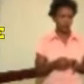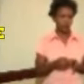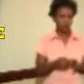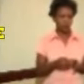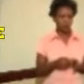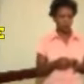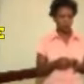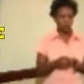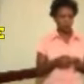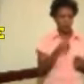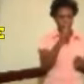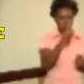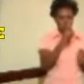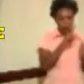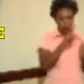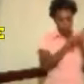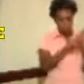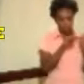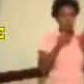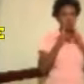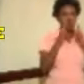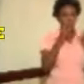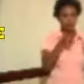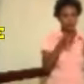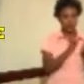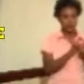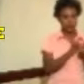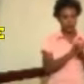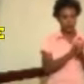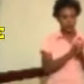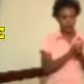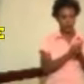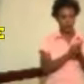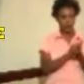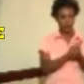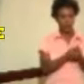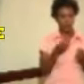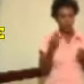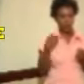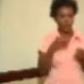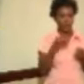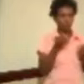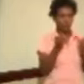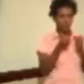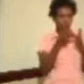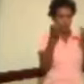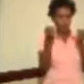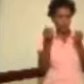à travers l'histoire du pays. On a eu plusieurs